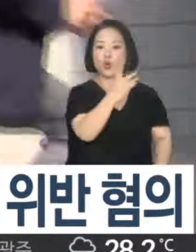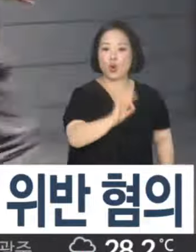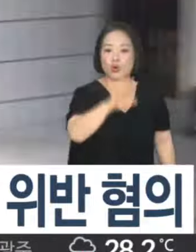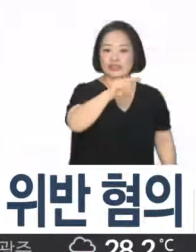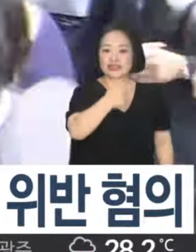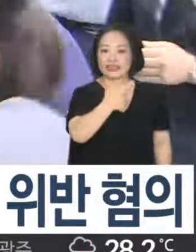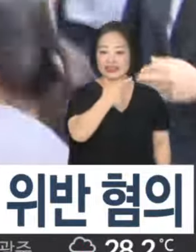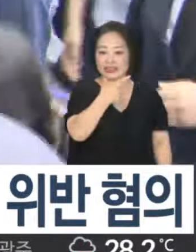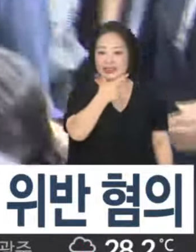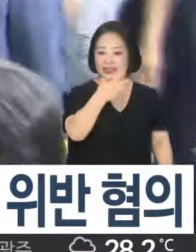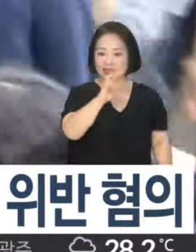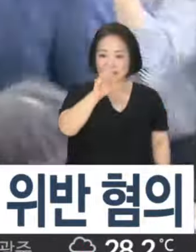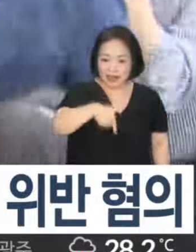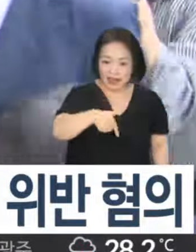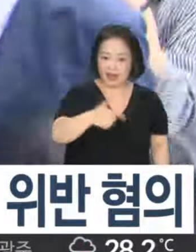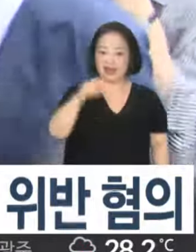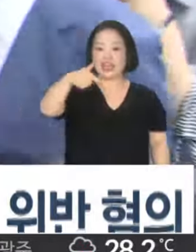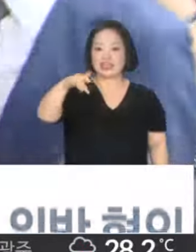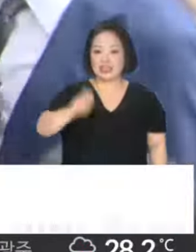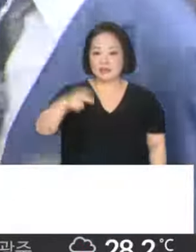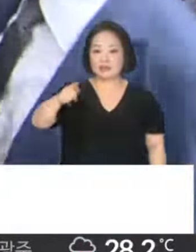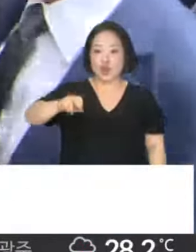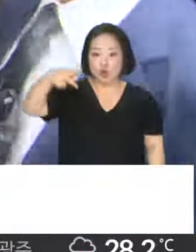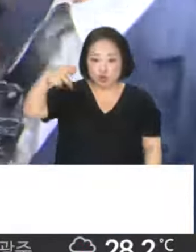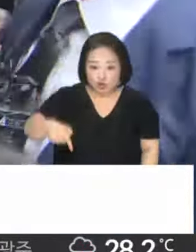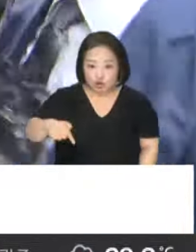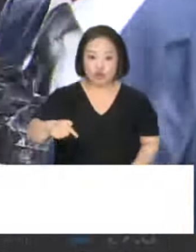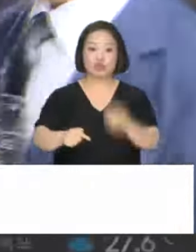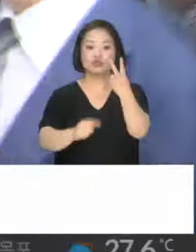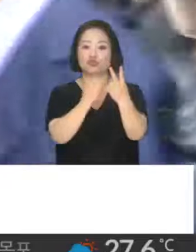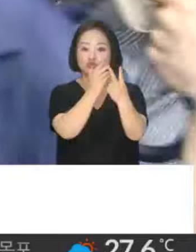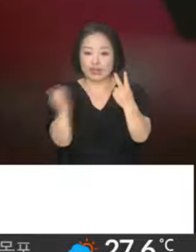기소됐습니다. SM 시세 조종 혐의 인정하죠.